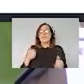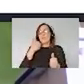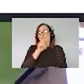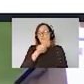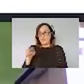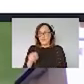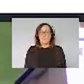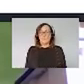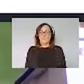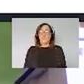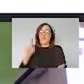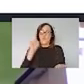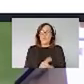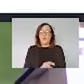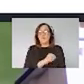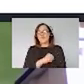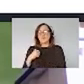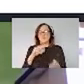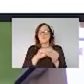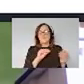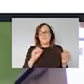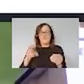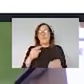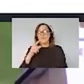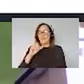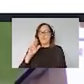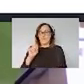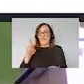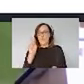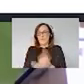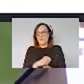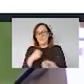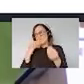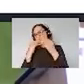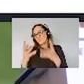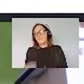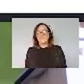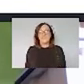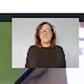rzecz. Udało się, weszła, pisze Pani Dorota. Super.